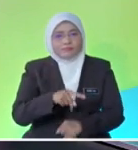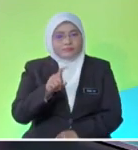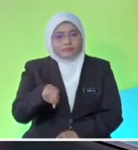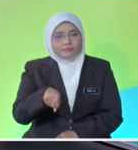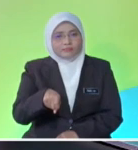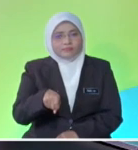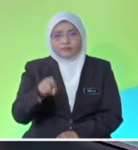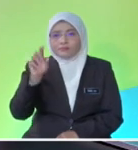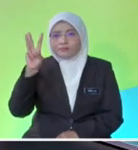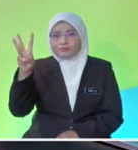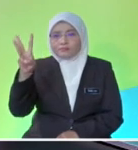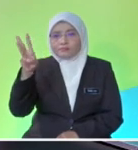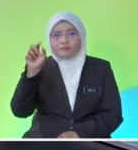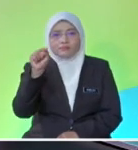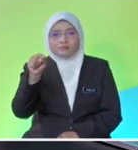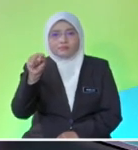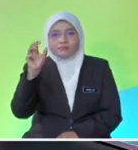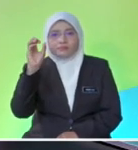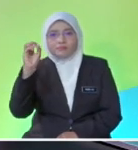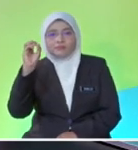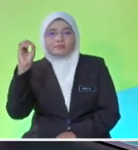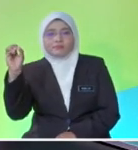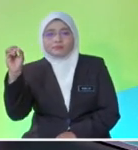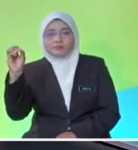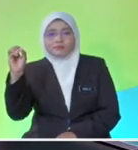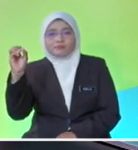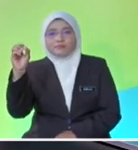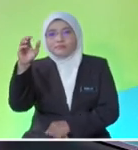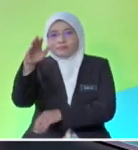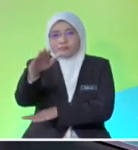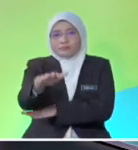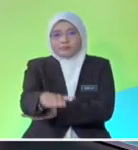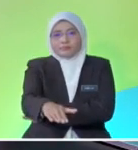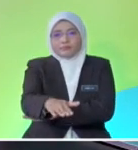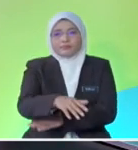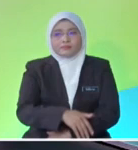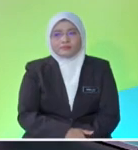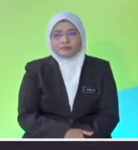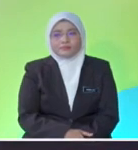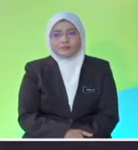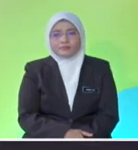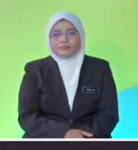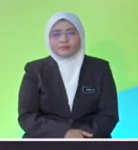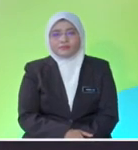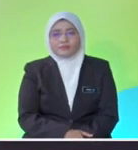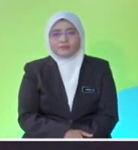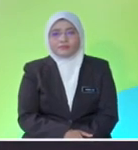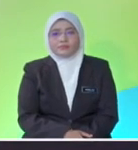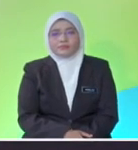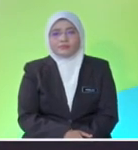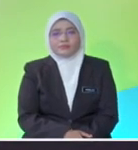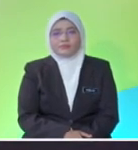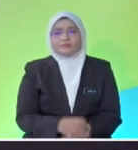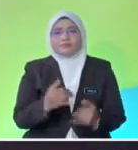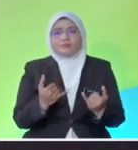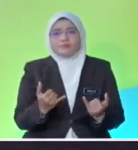6:00 itu menunjukkan pukul 6. 6 petang. Sini waktu jam. Di sini waktu minit. Sekarang